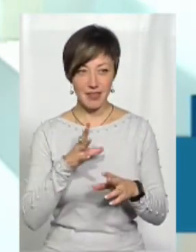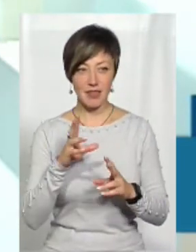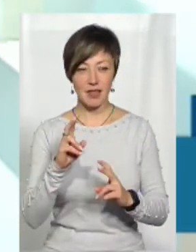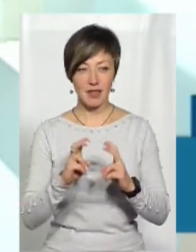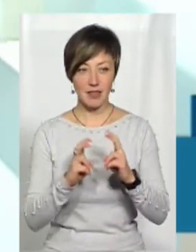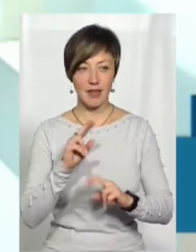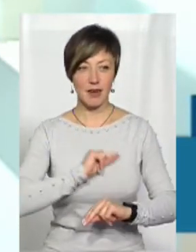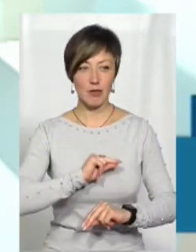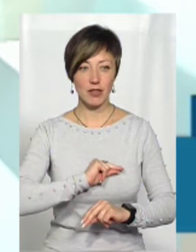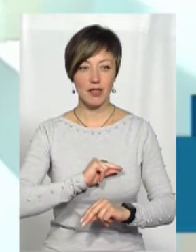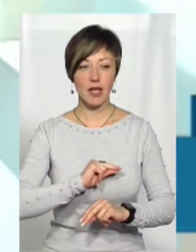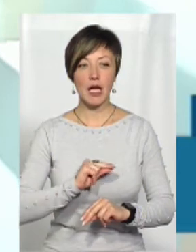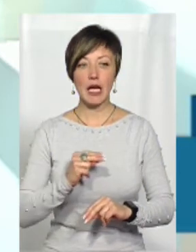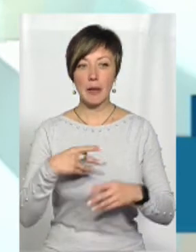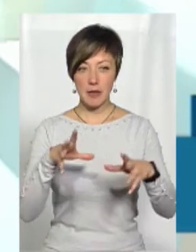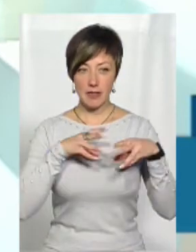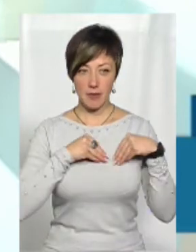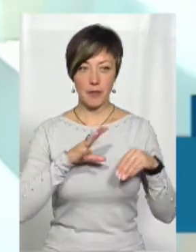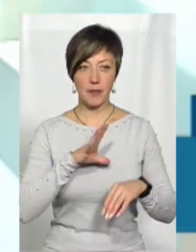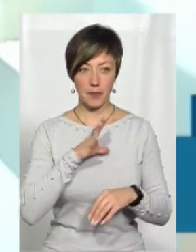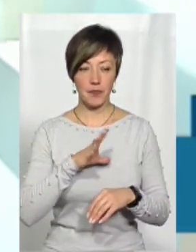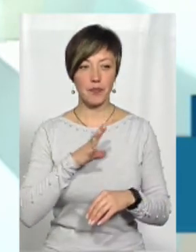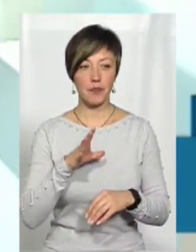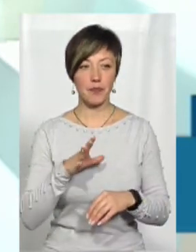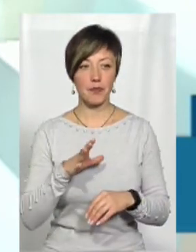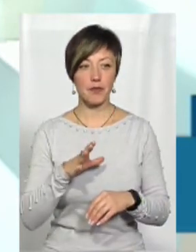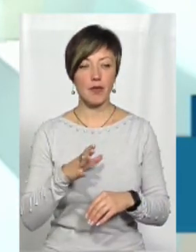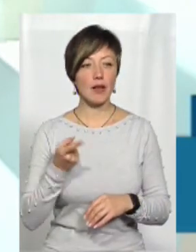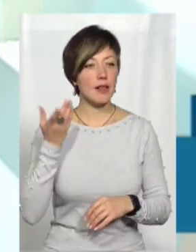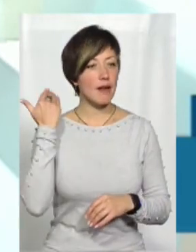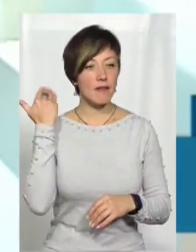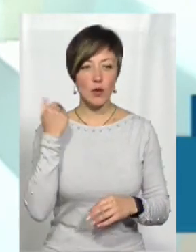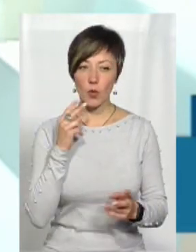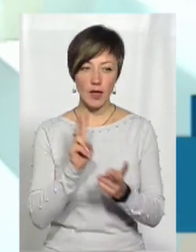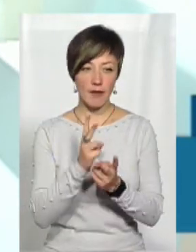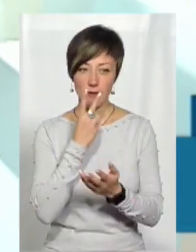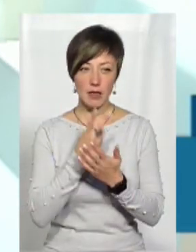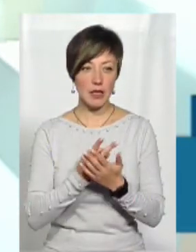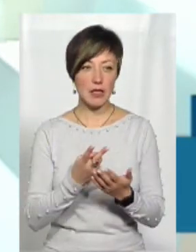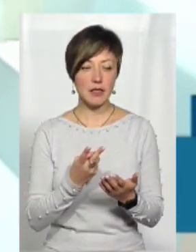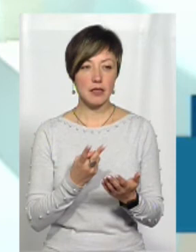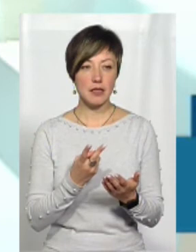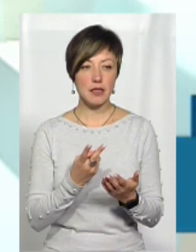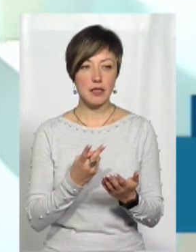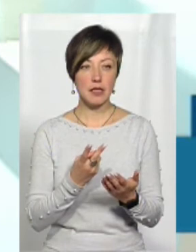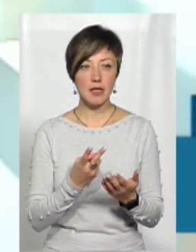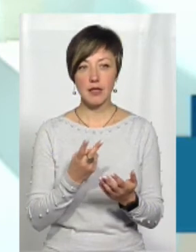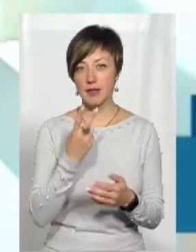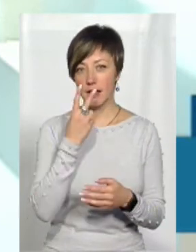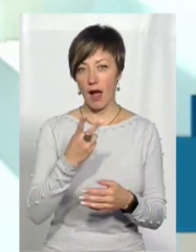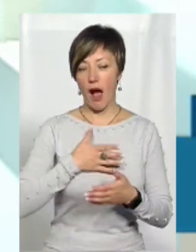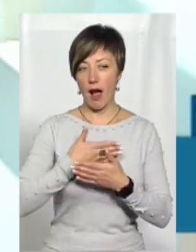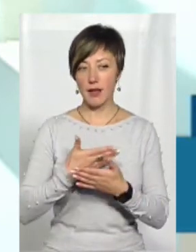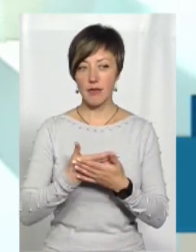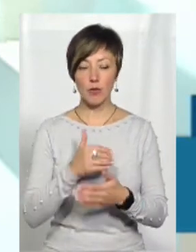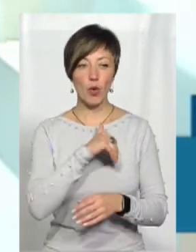Работала. Да, и мы с вами работали. Но мы с вами очень давно не виделись. Я благодарю вас за то, что вы такая активная.